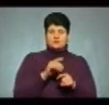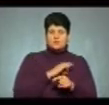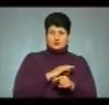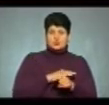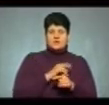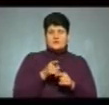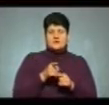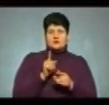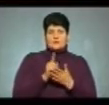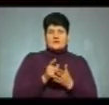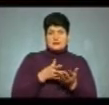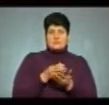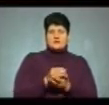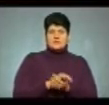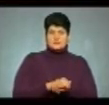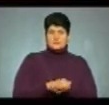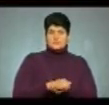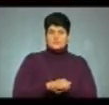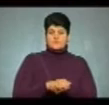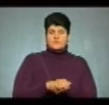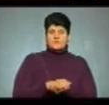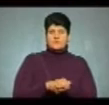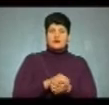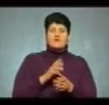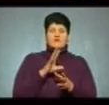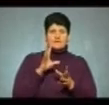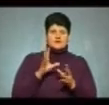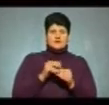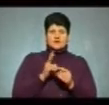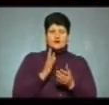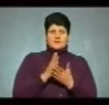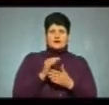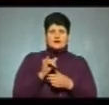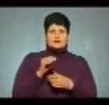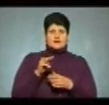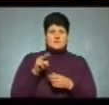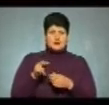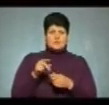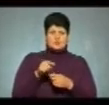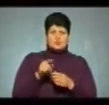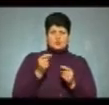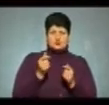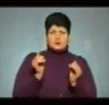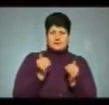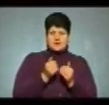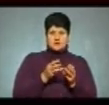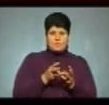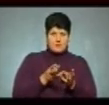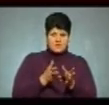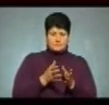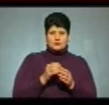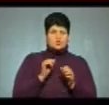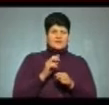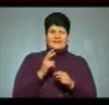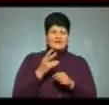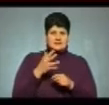вони зобов'язані платити. Тобто зараз ці мешканці, в яких є ІТП, вони все одно платять, в них трошки менше опалення, так, неможливо не